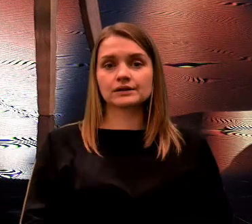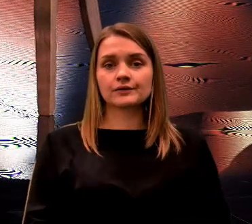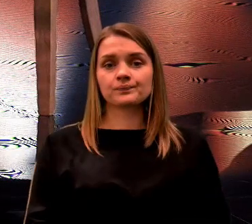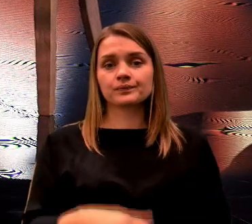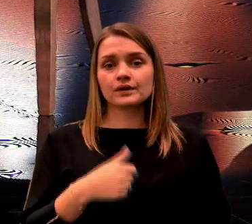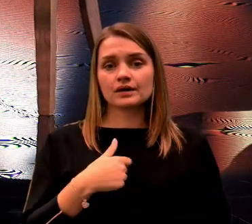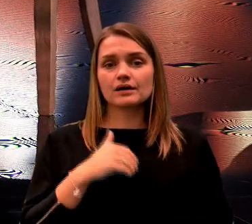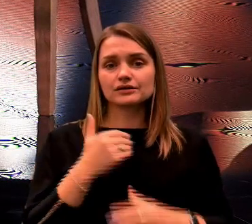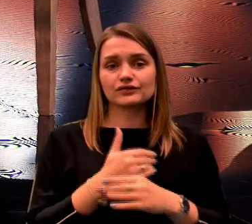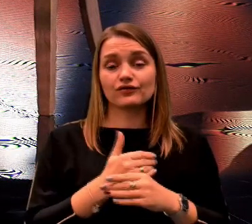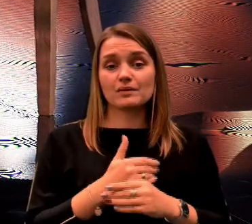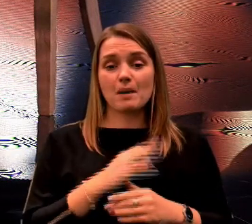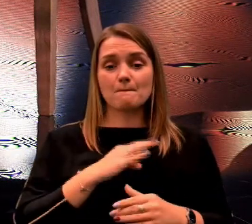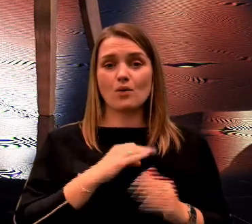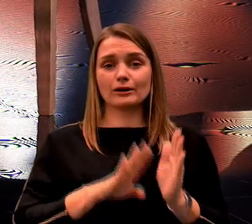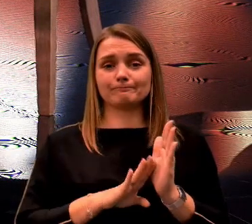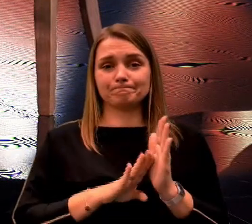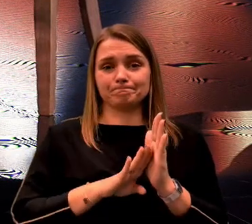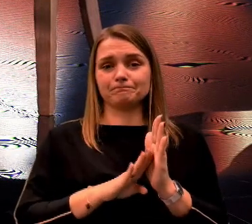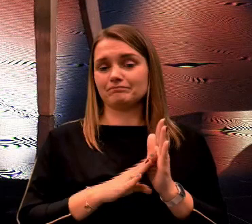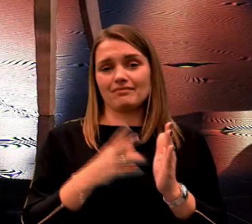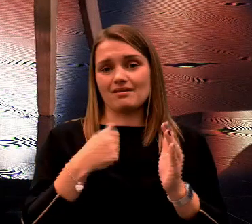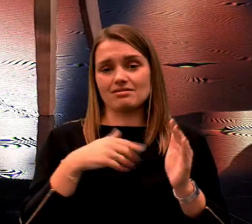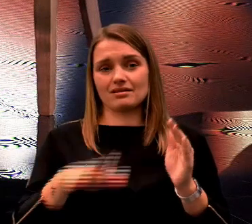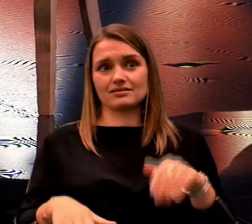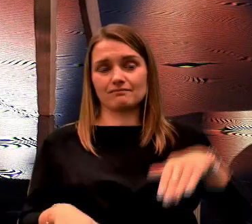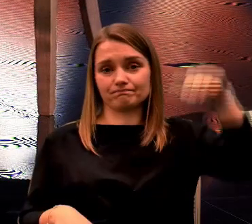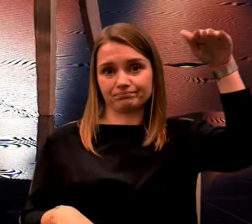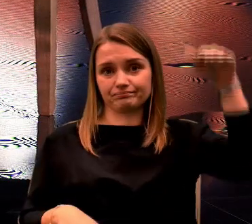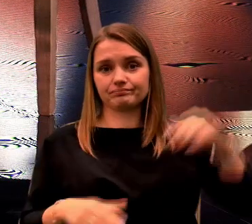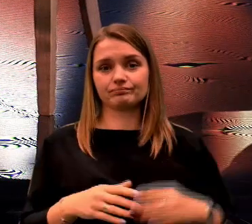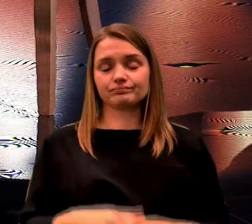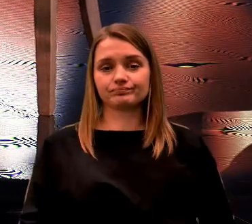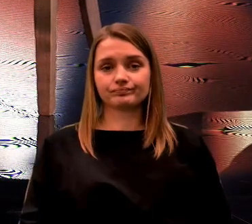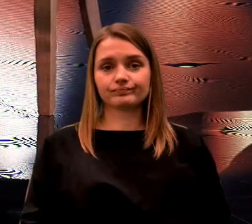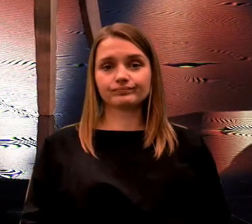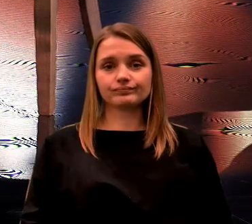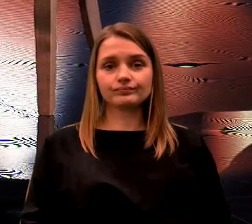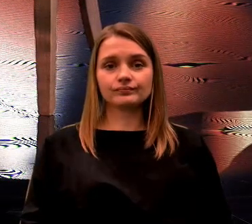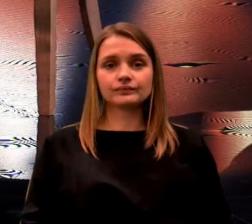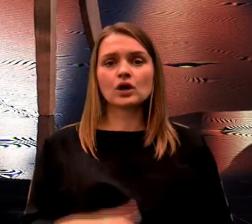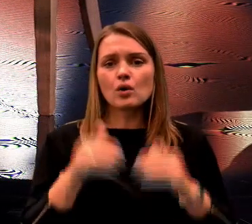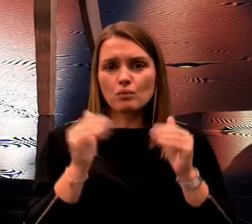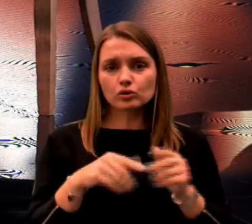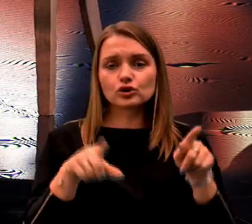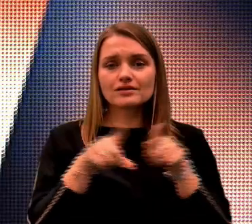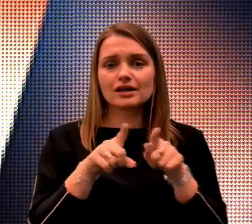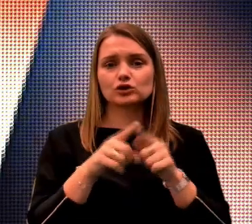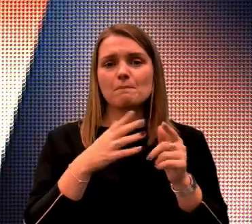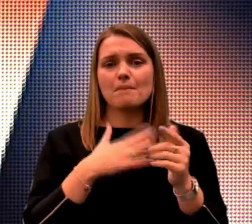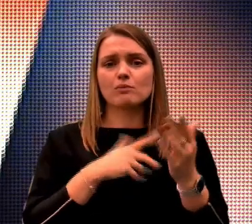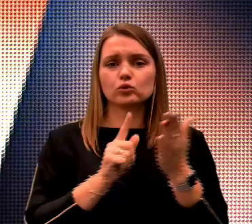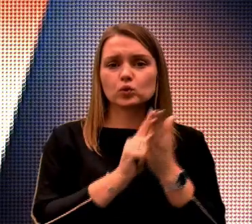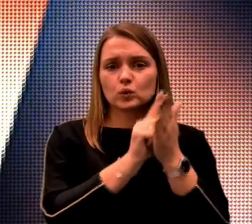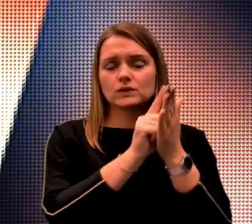pięt im nie dorastamy. I teraz jest pytanie, a jednocześnie można również osiągnąć sukces zarządzając